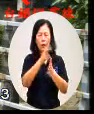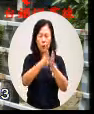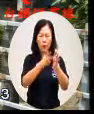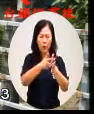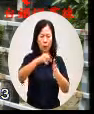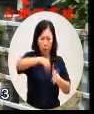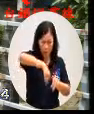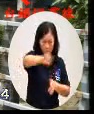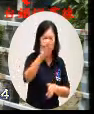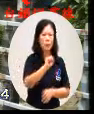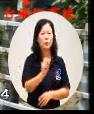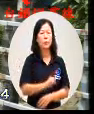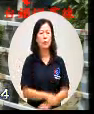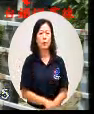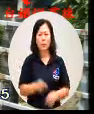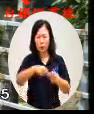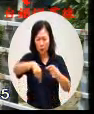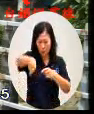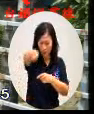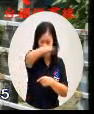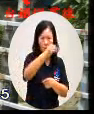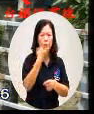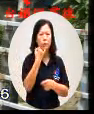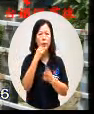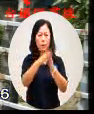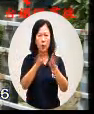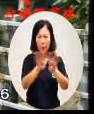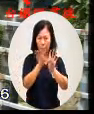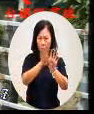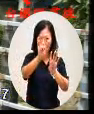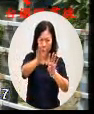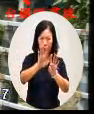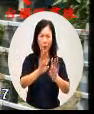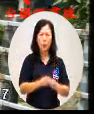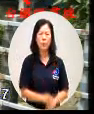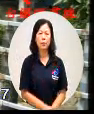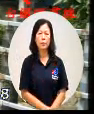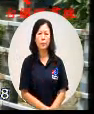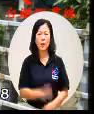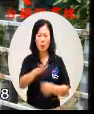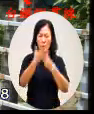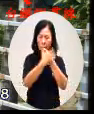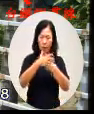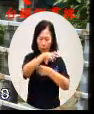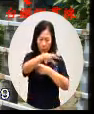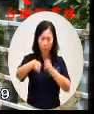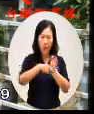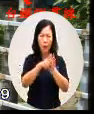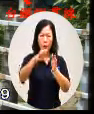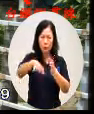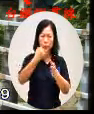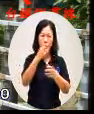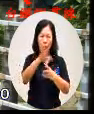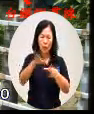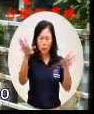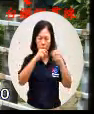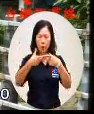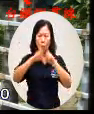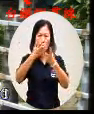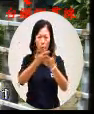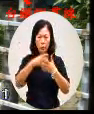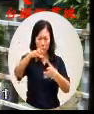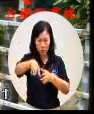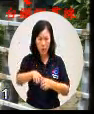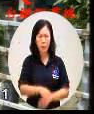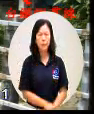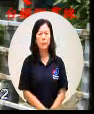呢，用为蛇龟。家里有看到这个门啊，这机是从下卡，就是环保局南子的这些资源回收站的一个地